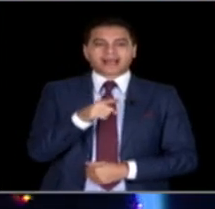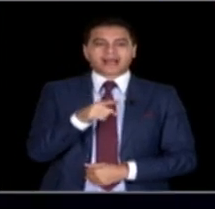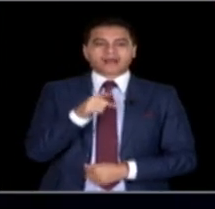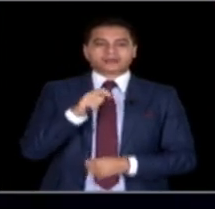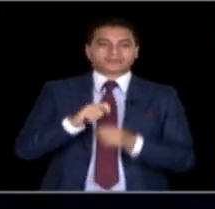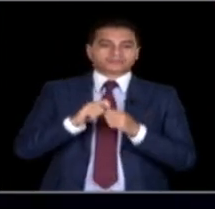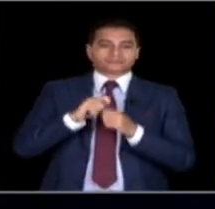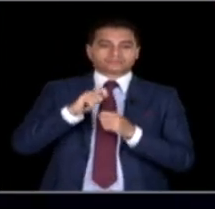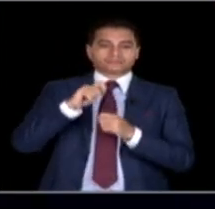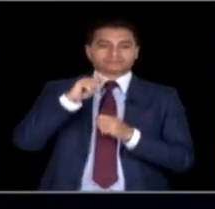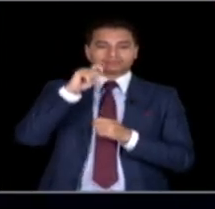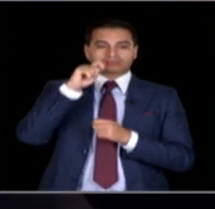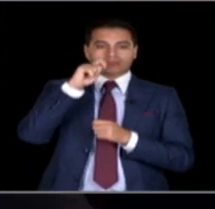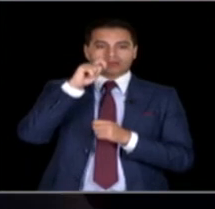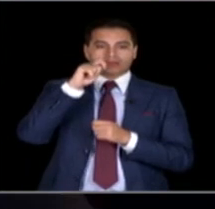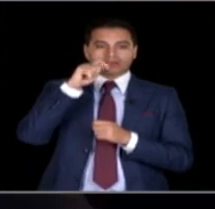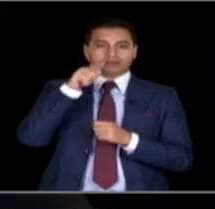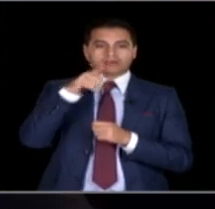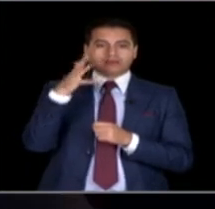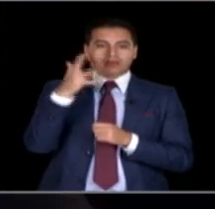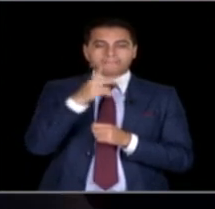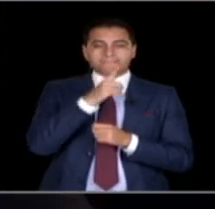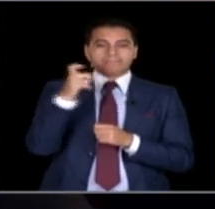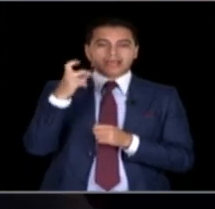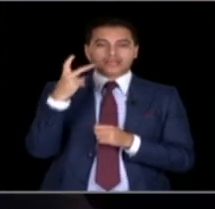ارتفاع ناطحة السحاب